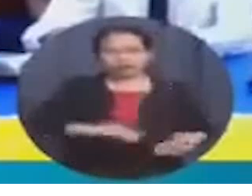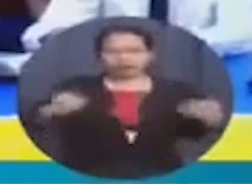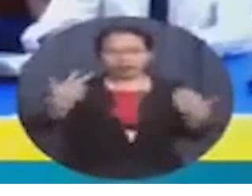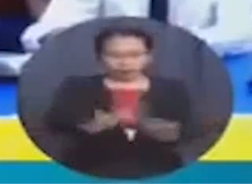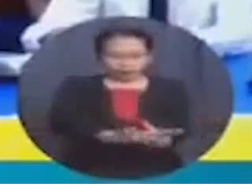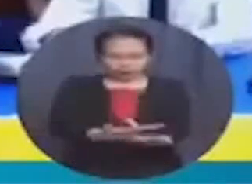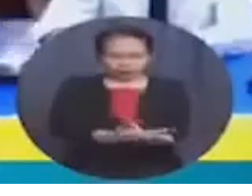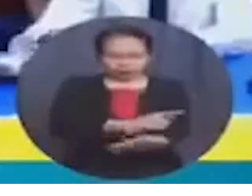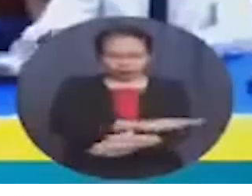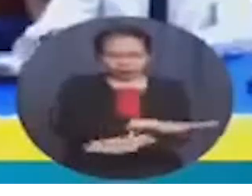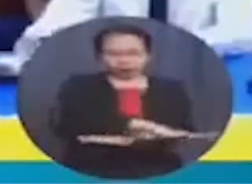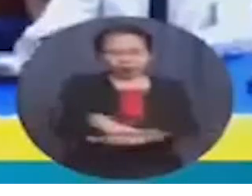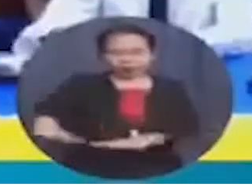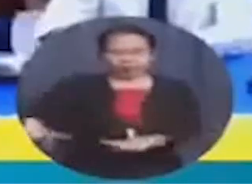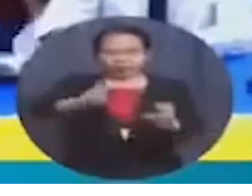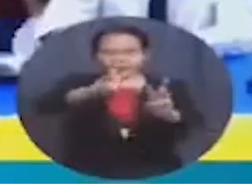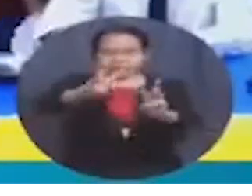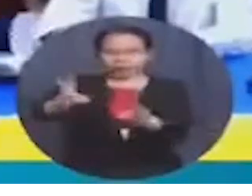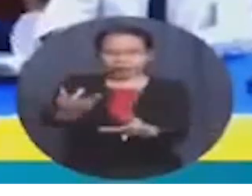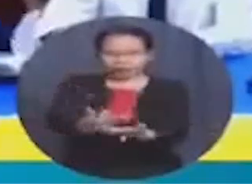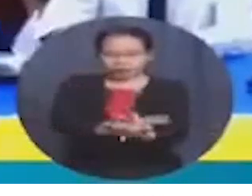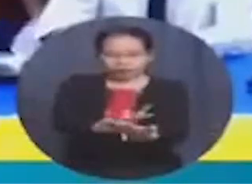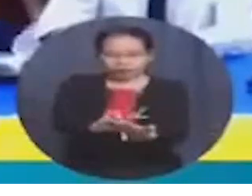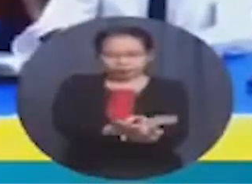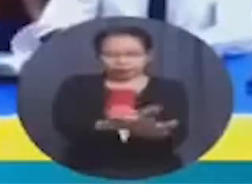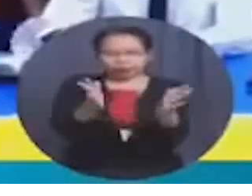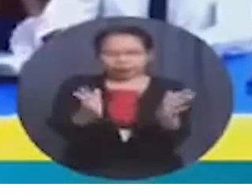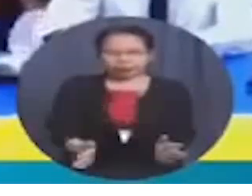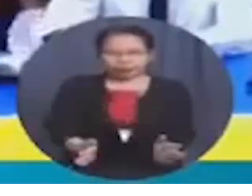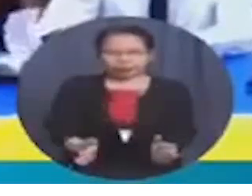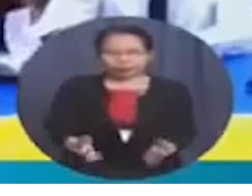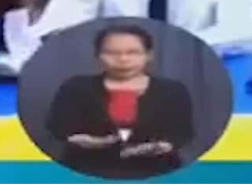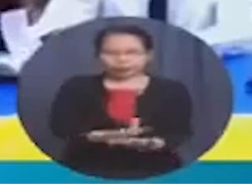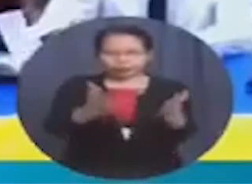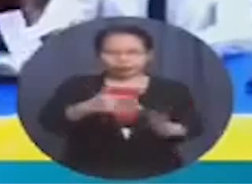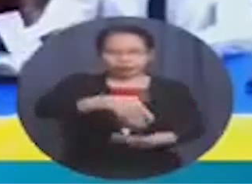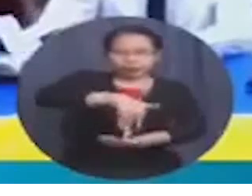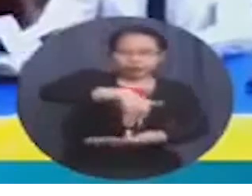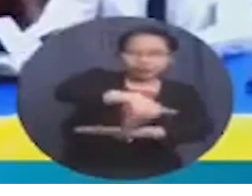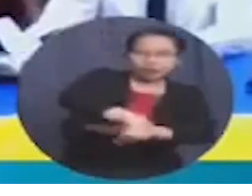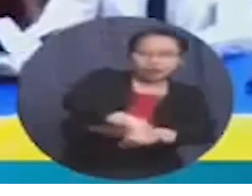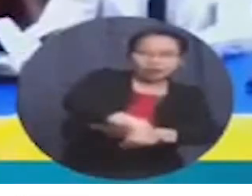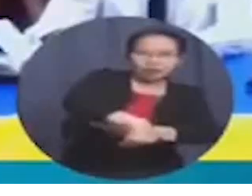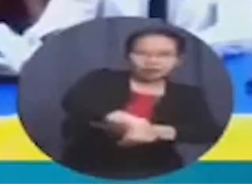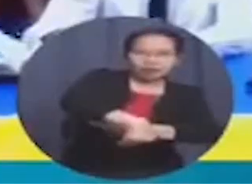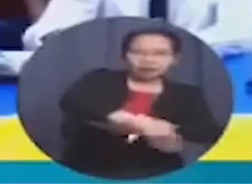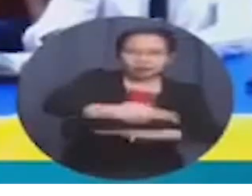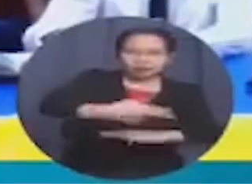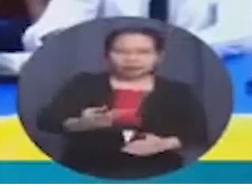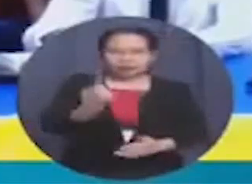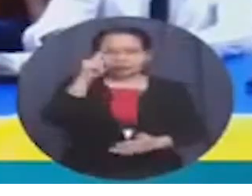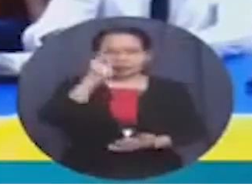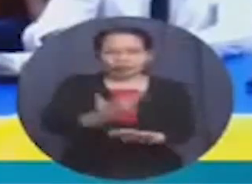sa parang na binabantayan ng pastor sa gabi para manginain yung mga tupa